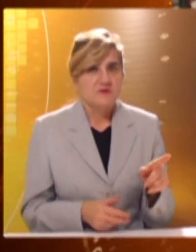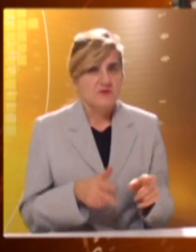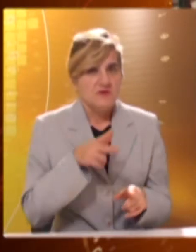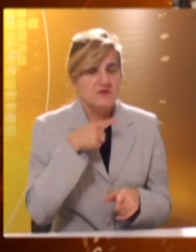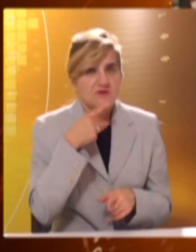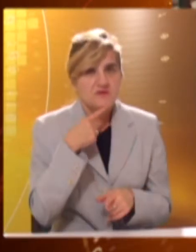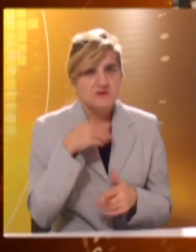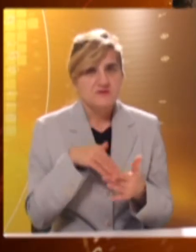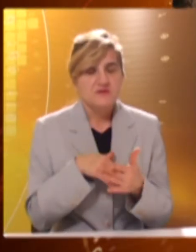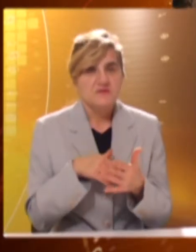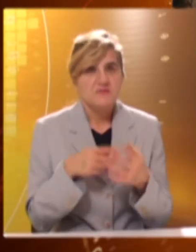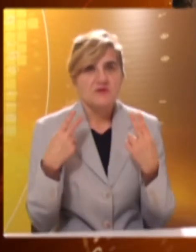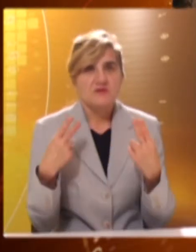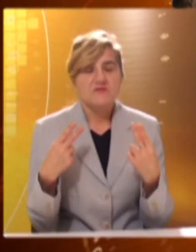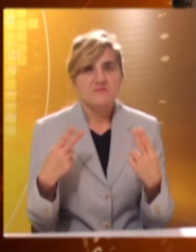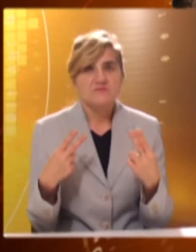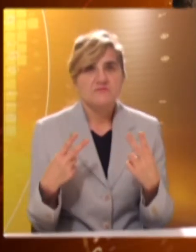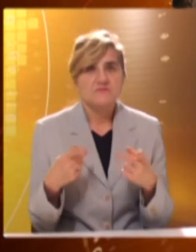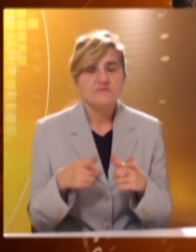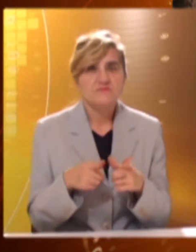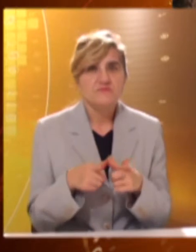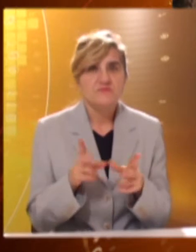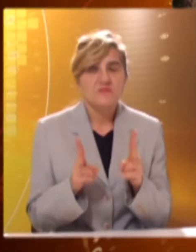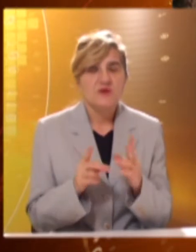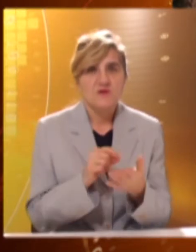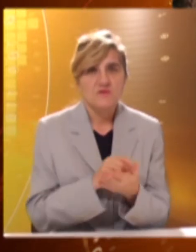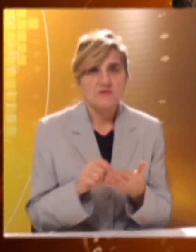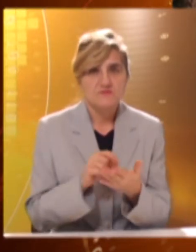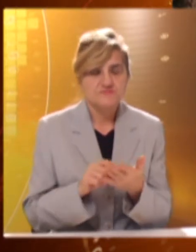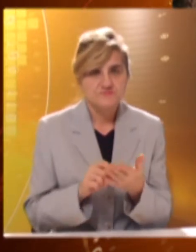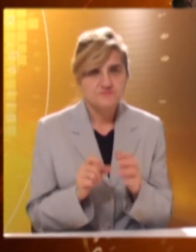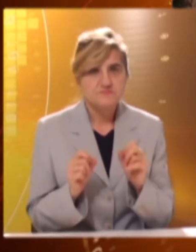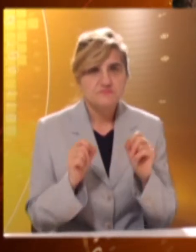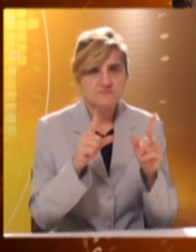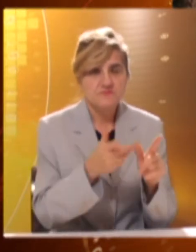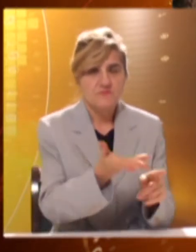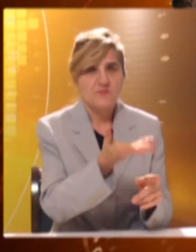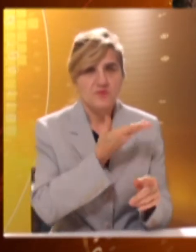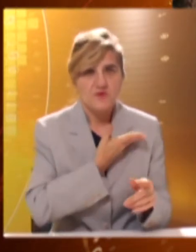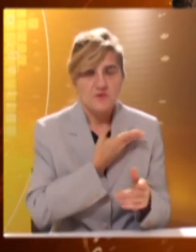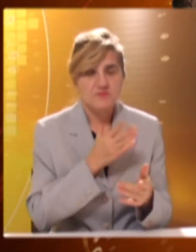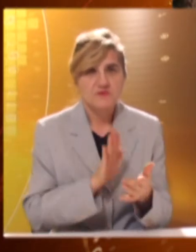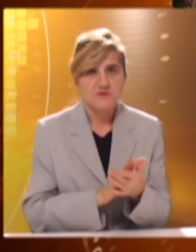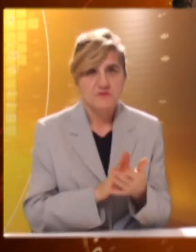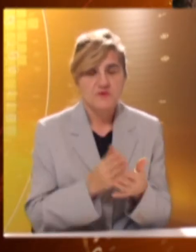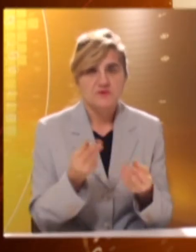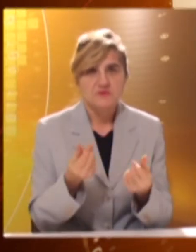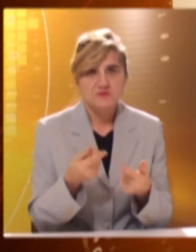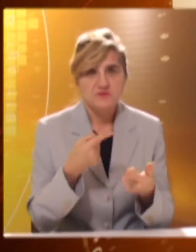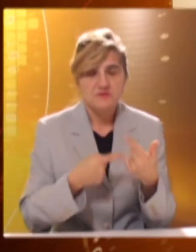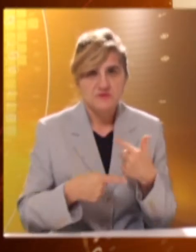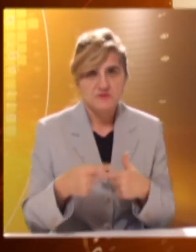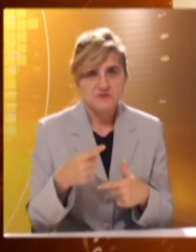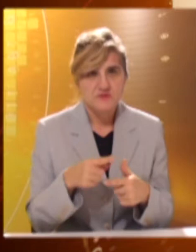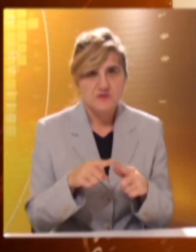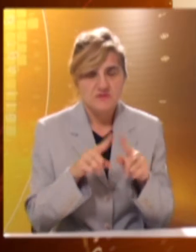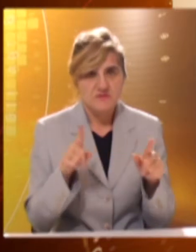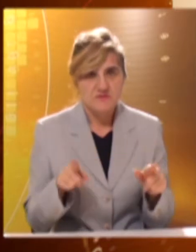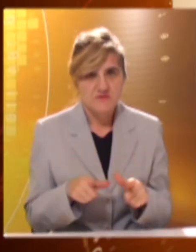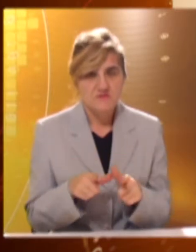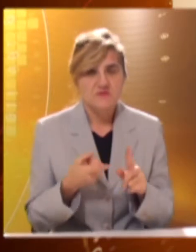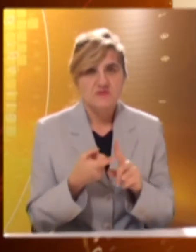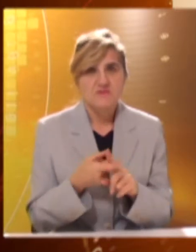je bio da se civilnim organizacijama prezentuje kako da apliciraju za ovaj projekat. Iz fondacije navode da je reč o programu podrške organizacijama civilnog društva